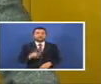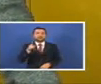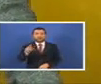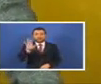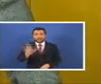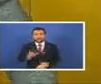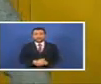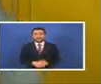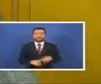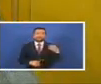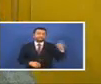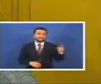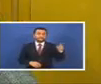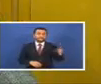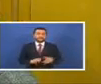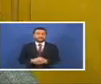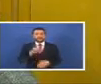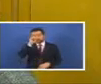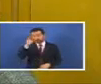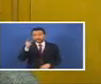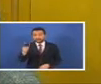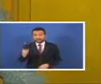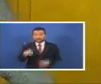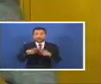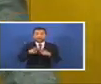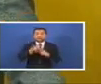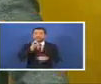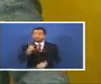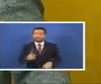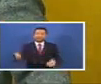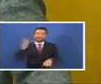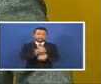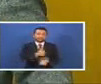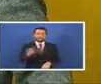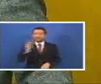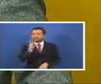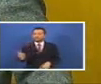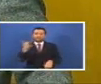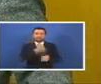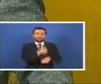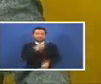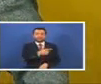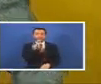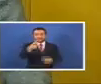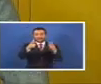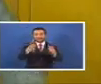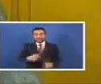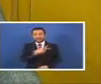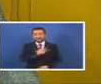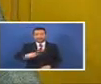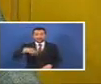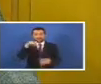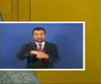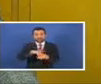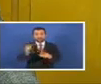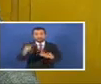Ama bu sadece kayyum olarak atadığınız bir yerel seçimin